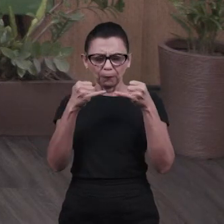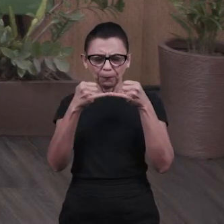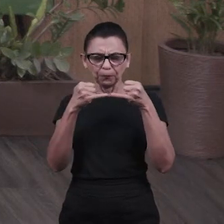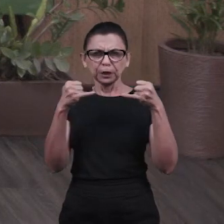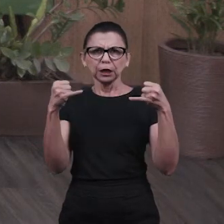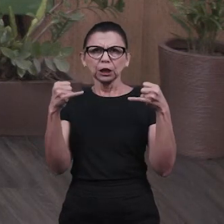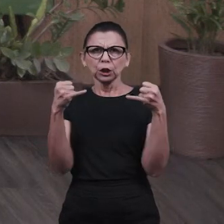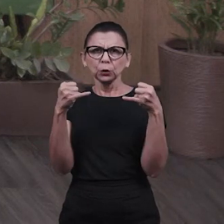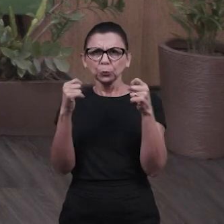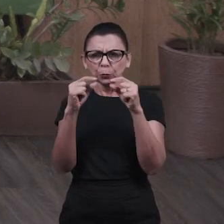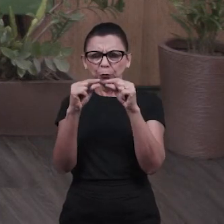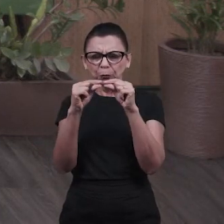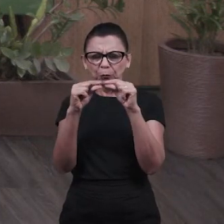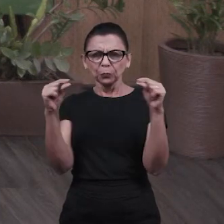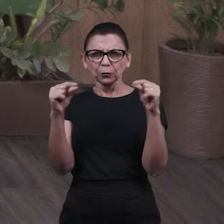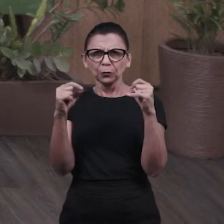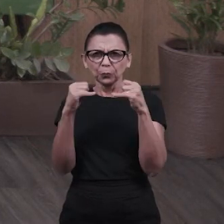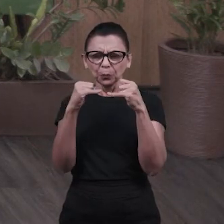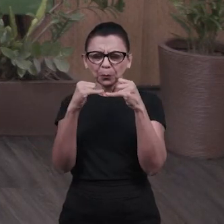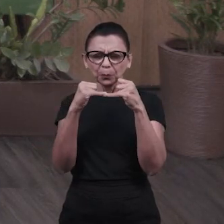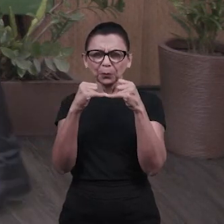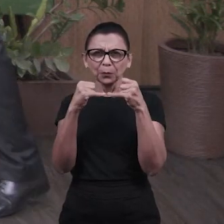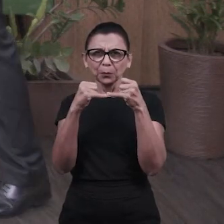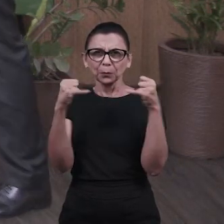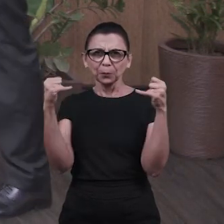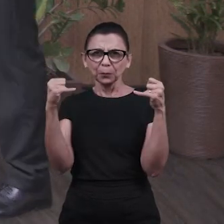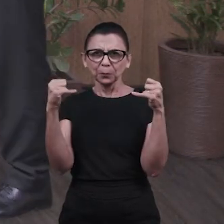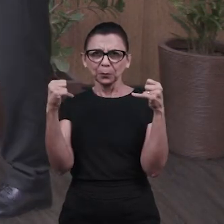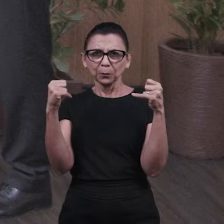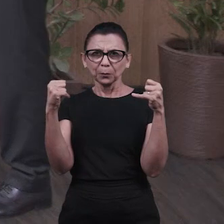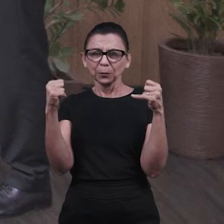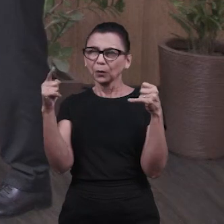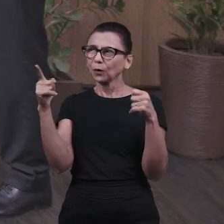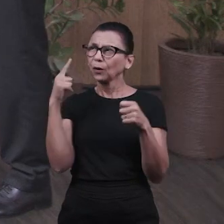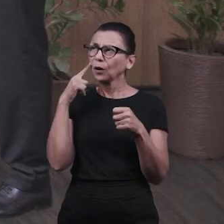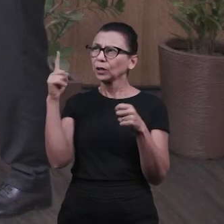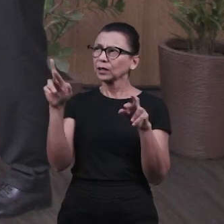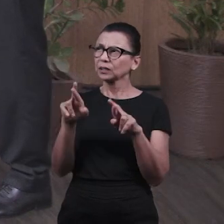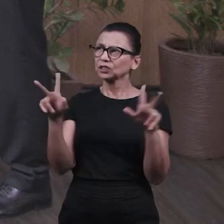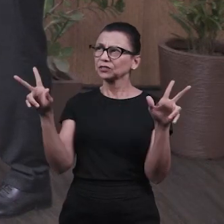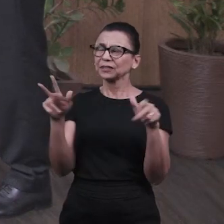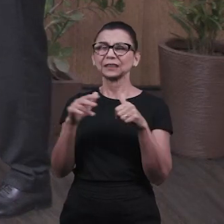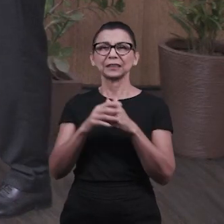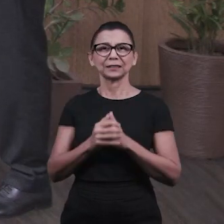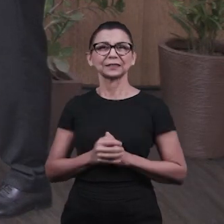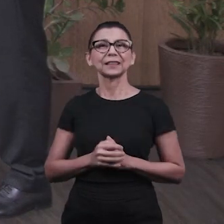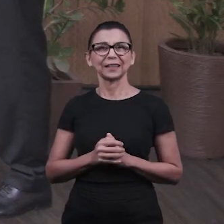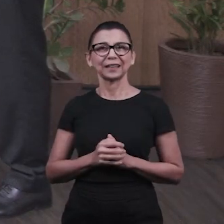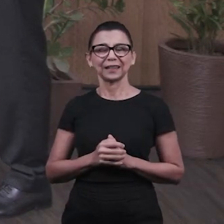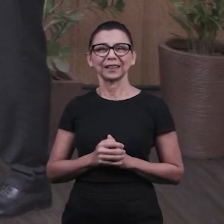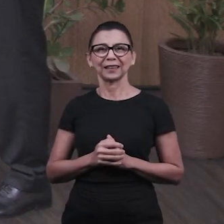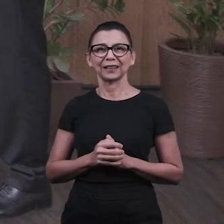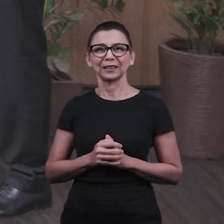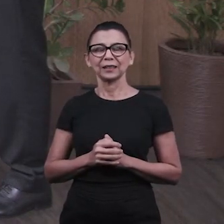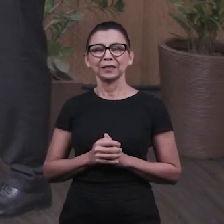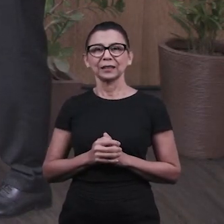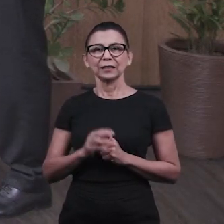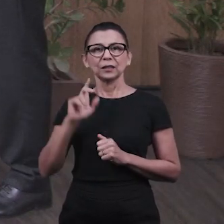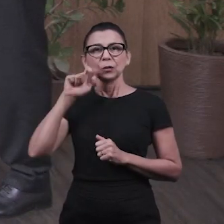ferment, il est plus sec, plus petit. Regardez son apparence. Comparez l'apparence du pain sans levain avec le